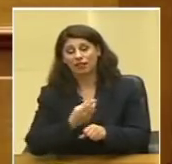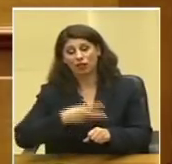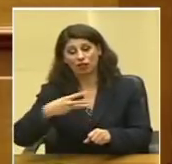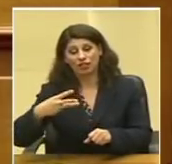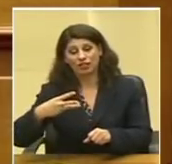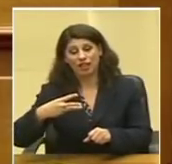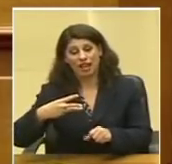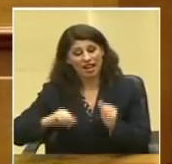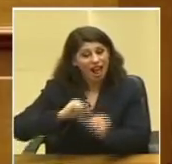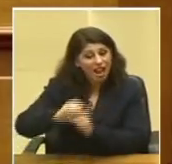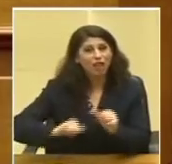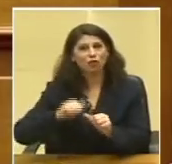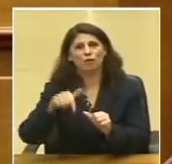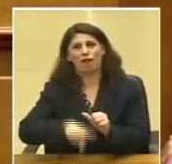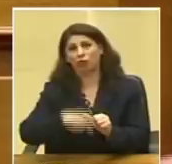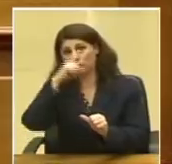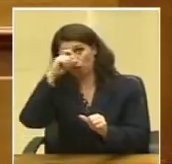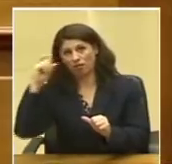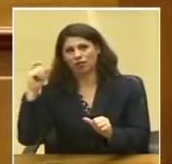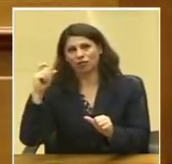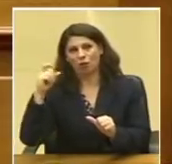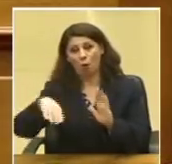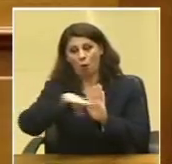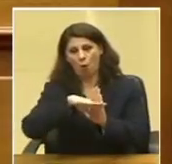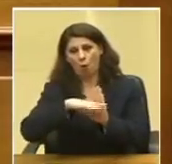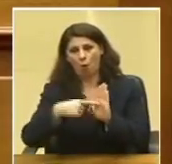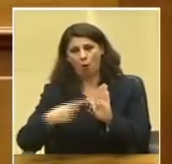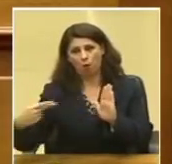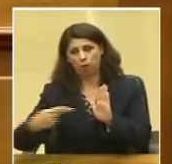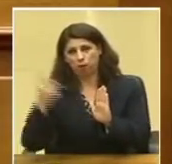παιχνίδι. Αλλά πολύ λανθασμένα και